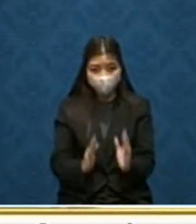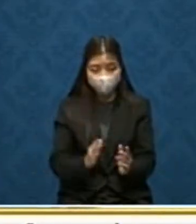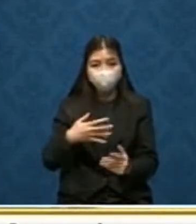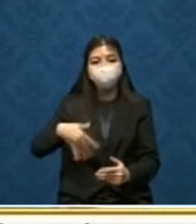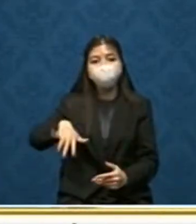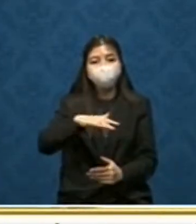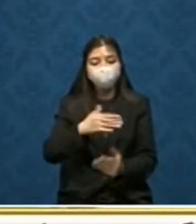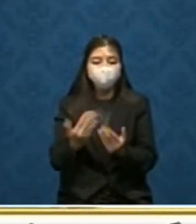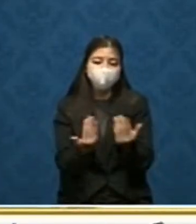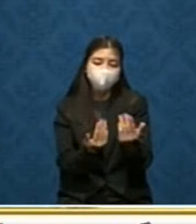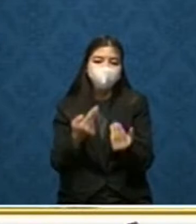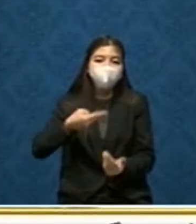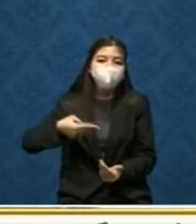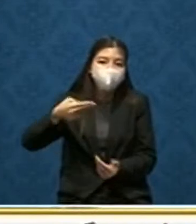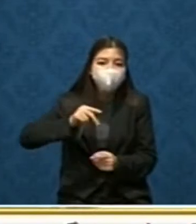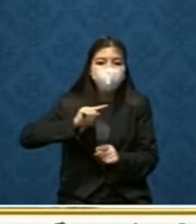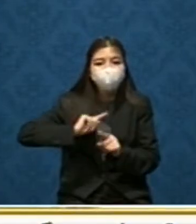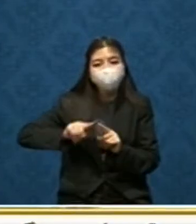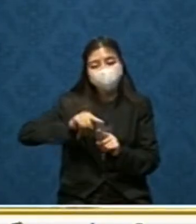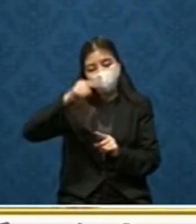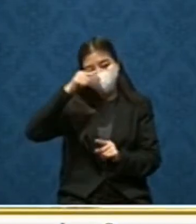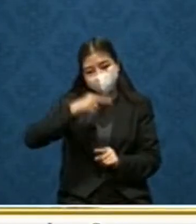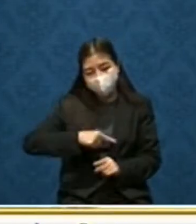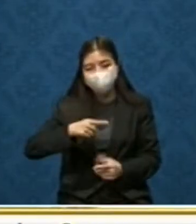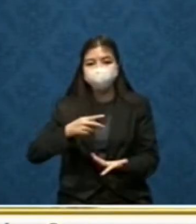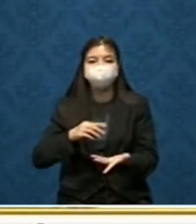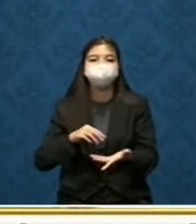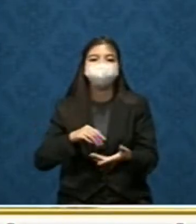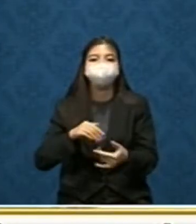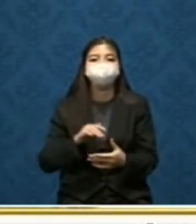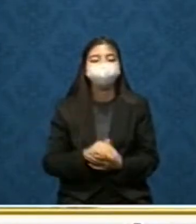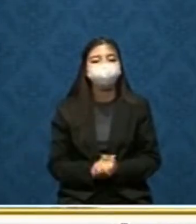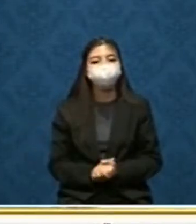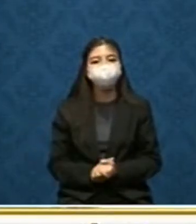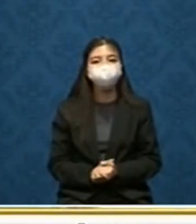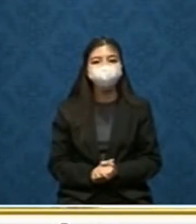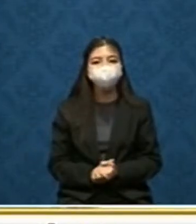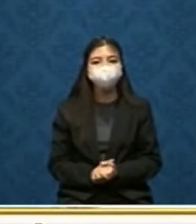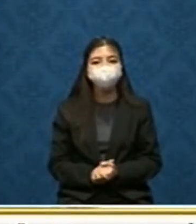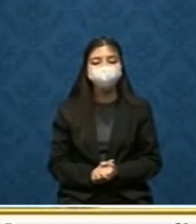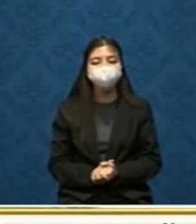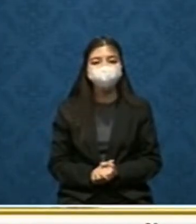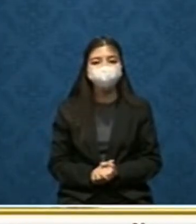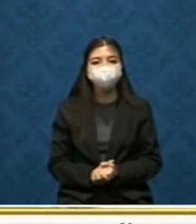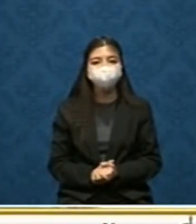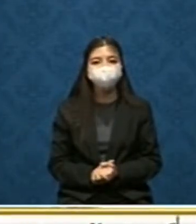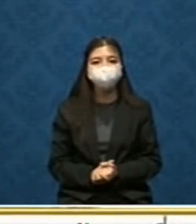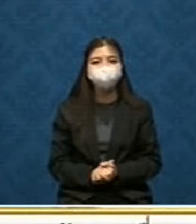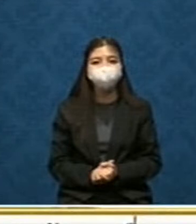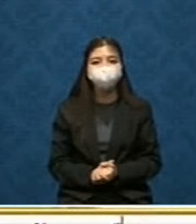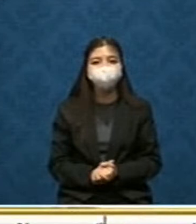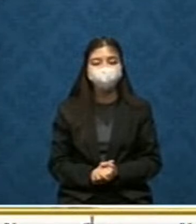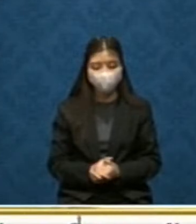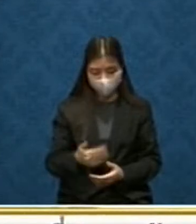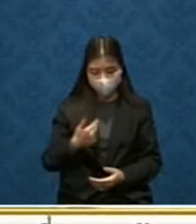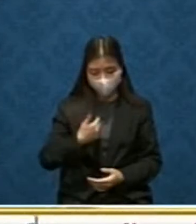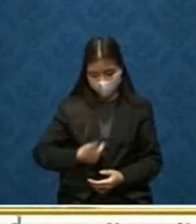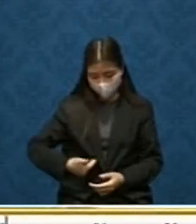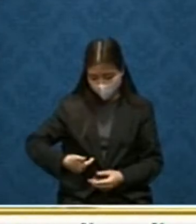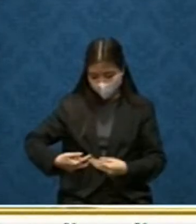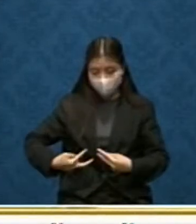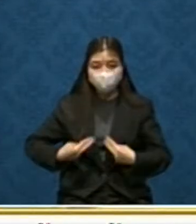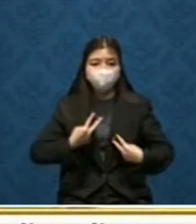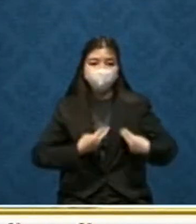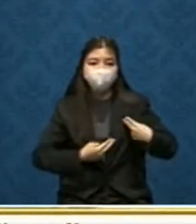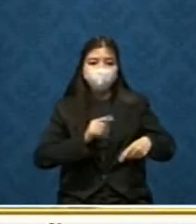คนไทยูกหลไทย กี่คนที่ตุกเป็เหลือน้ำมพวกนี้คนไทยที่ถูก กี่คนถูกตัดอวัยาเพศเด็ก